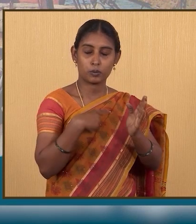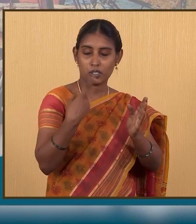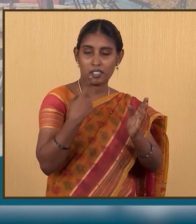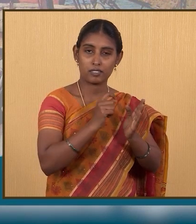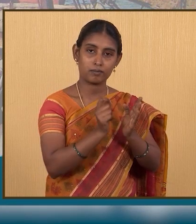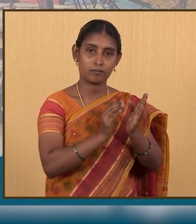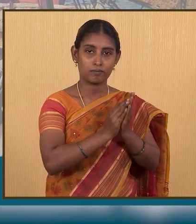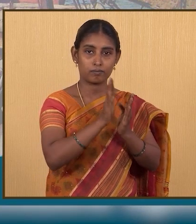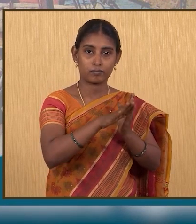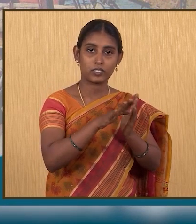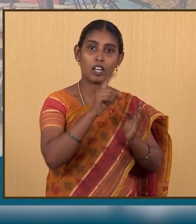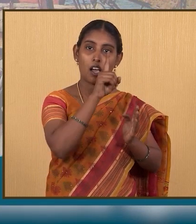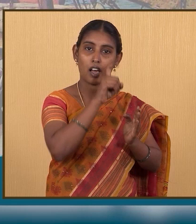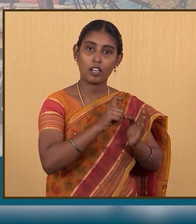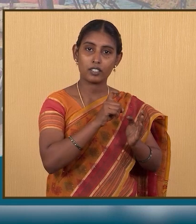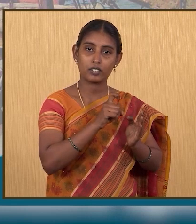1736